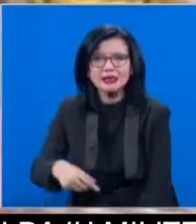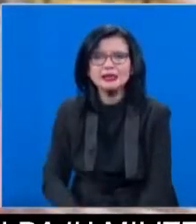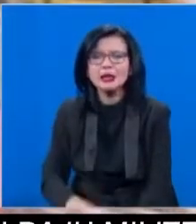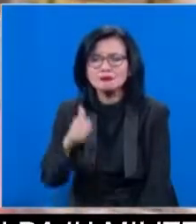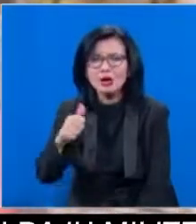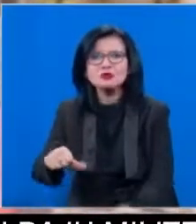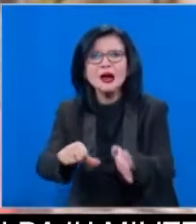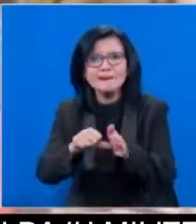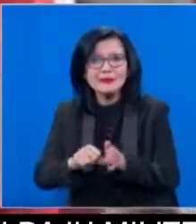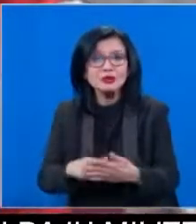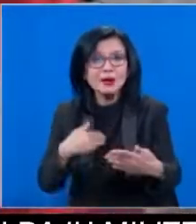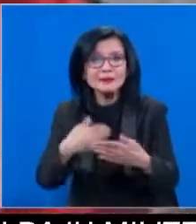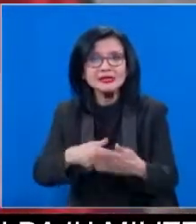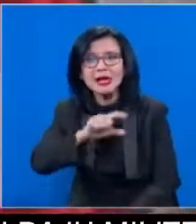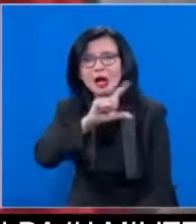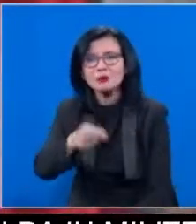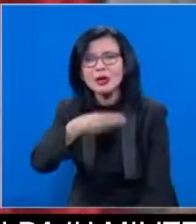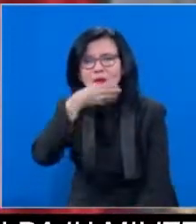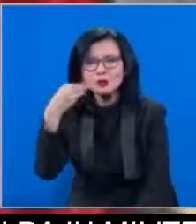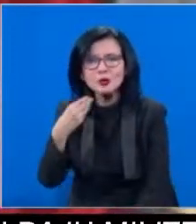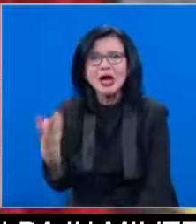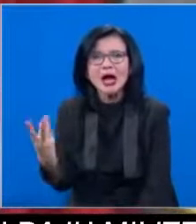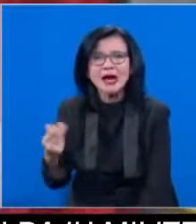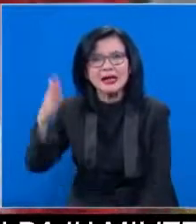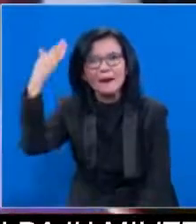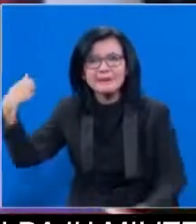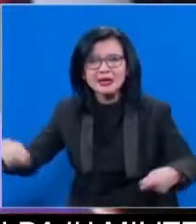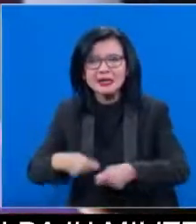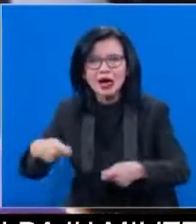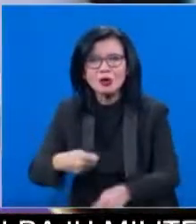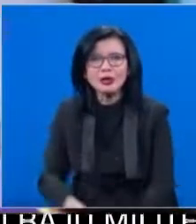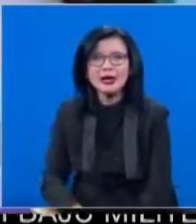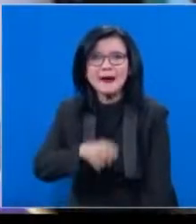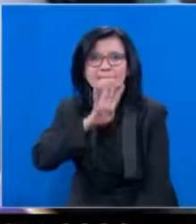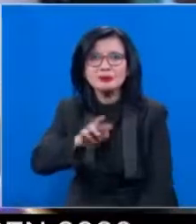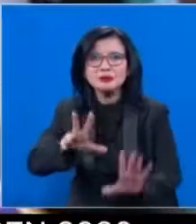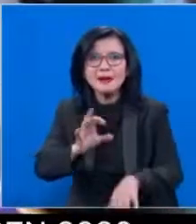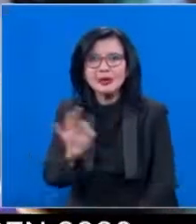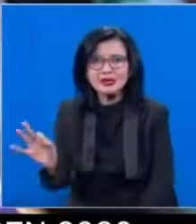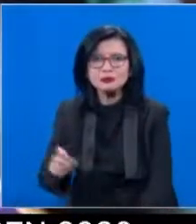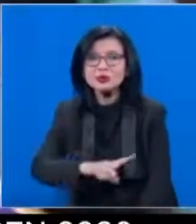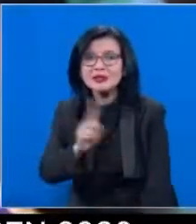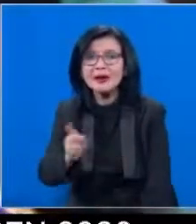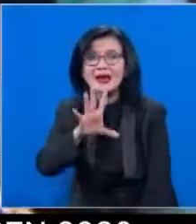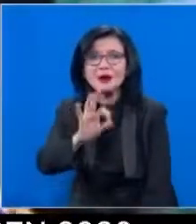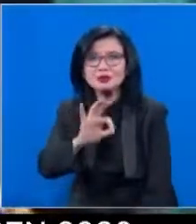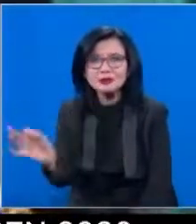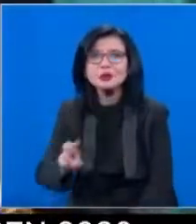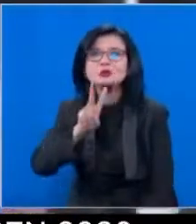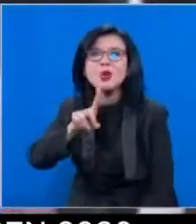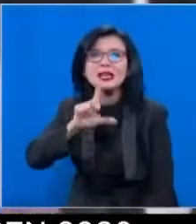membantu menjelang Ramadan pasalnya harga minyak goreng kemasan di pasaran mencapai 48 hingga Rp50.000 berdua